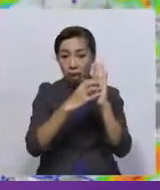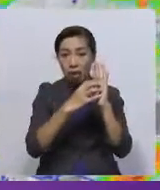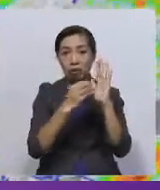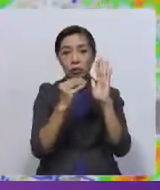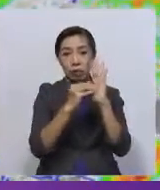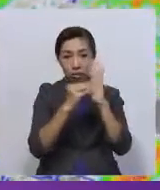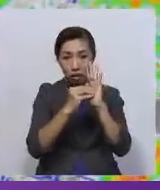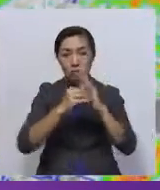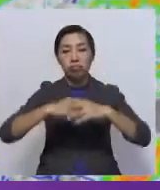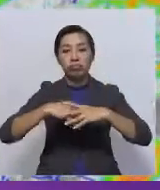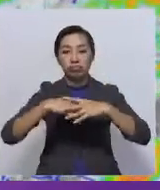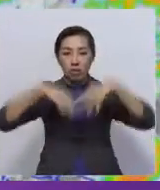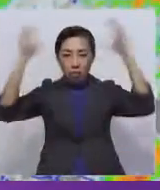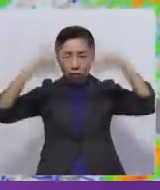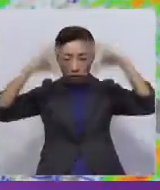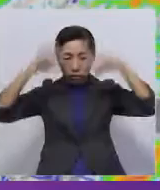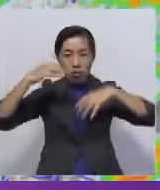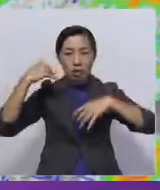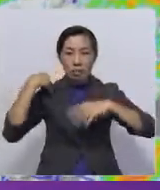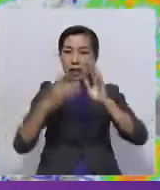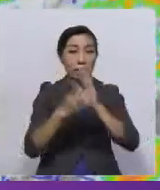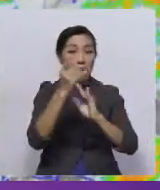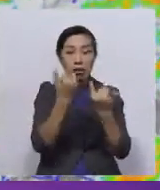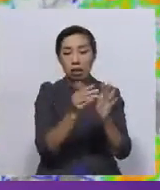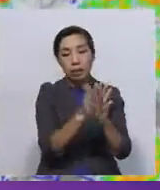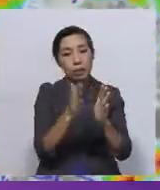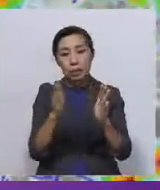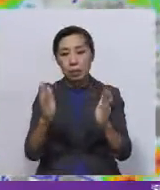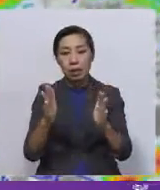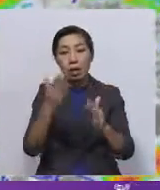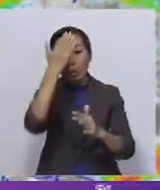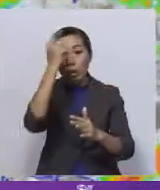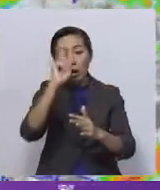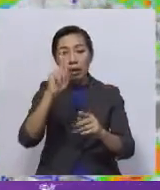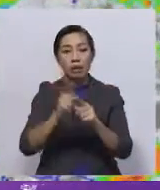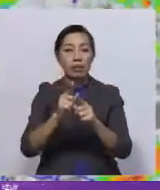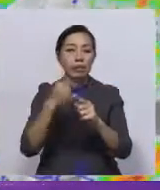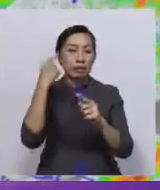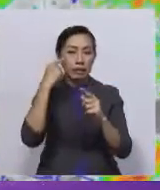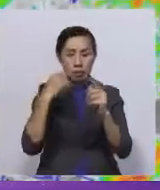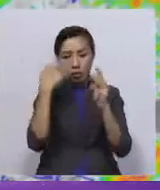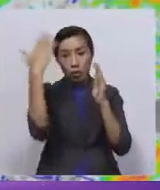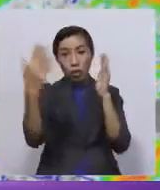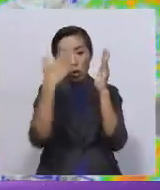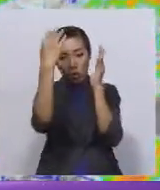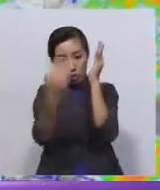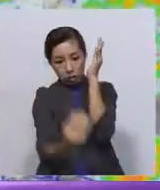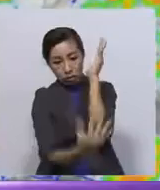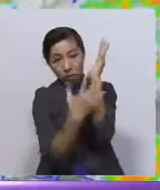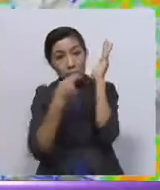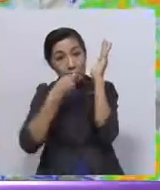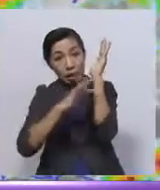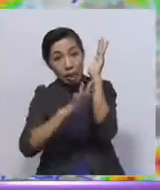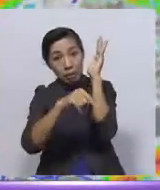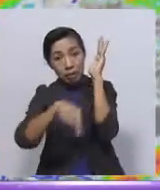ทั้งกงเทพมหาละครจะมีฝนฟาขนองเกิดข้นได้ทั้งสัพดา์เลยนะคะซึ่งก็เป็นผลมาจากลมตะวนออกเฉียงใต้พัฒนำความ